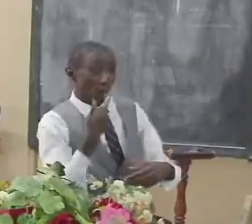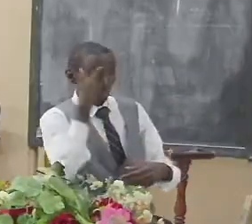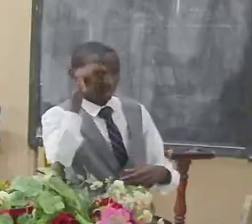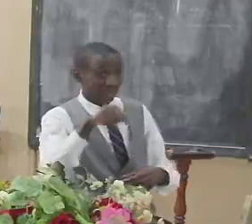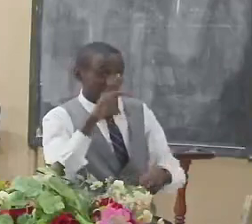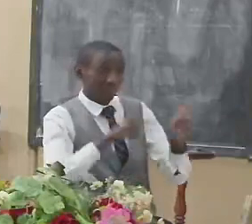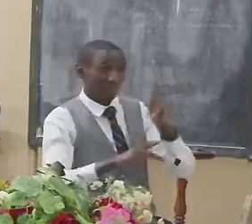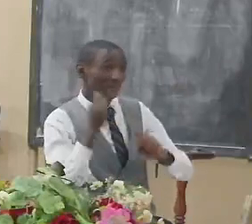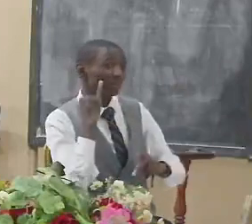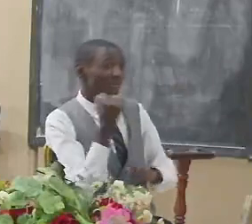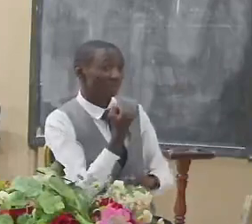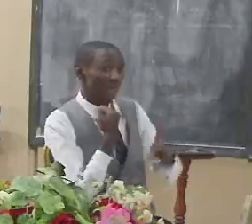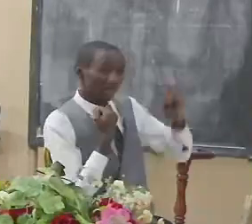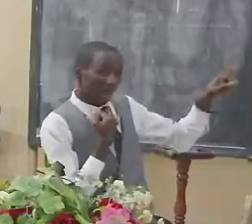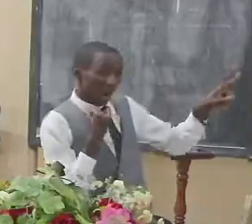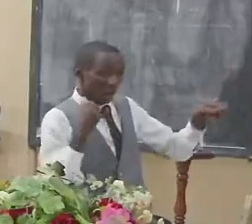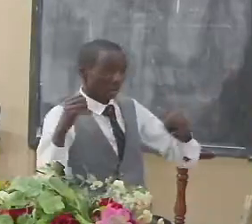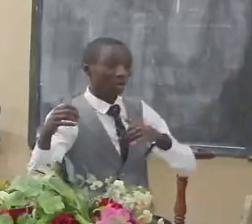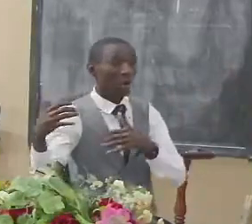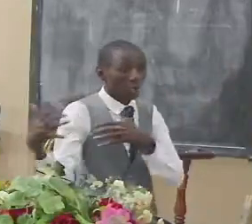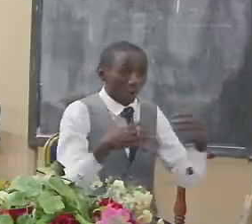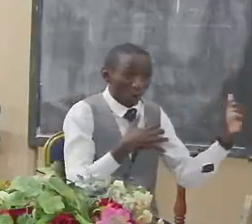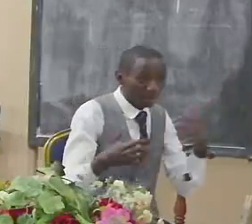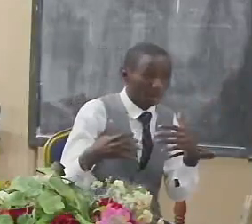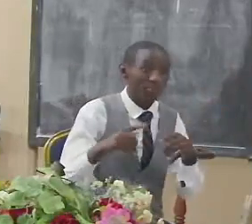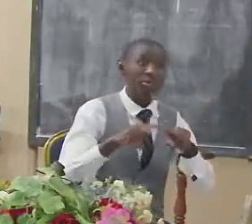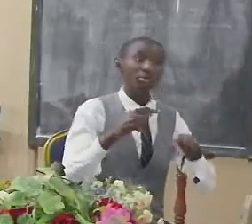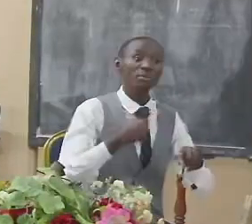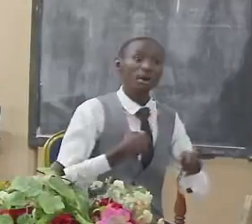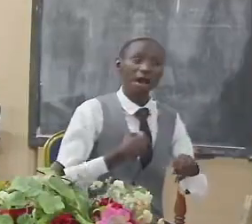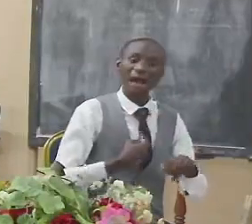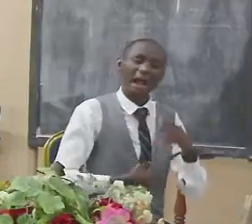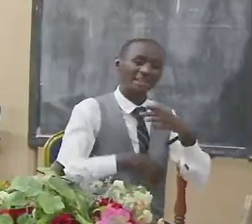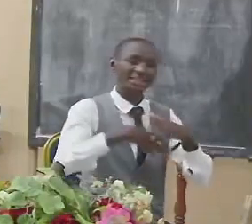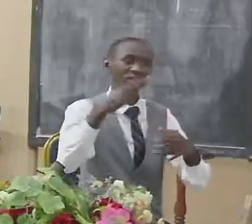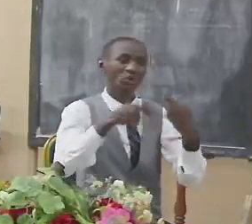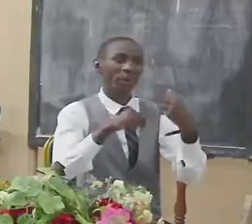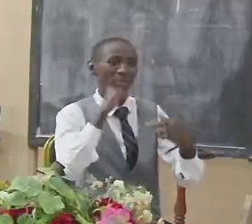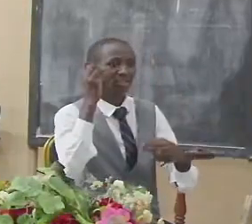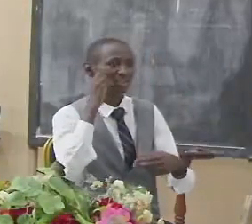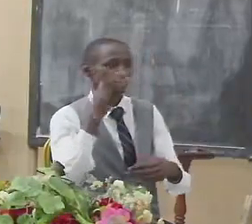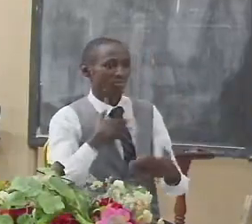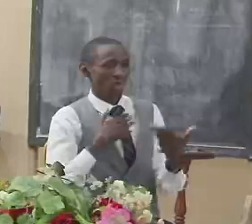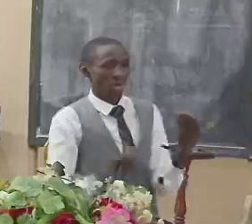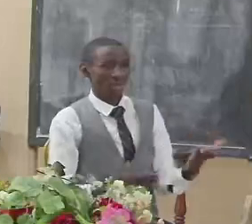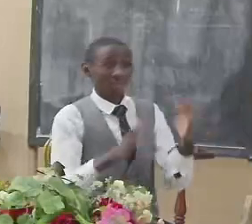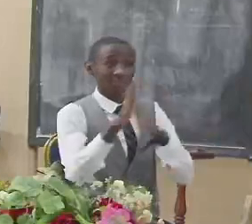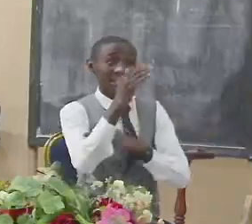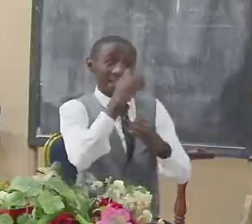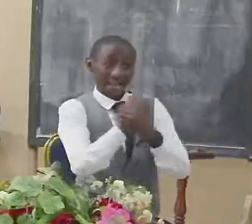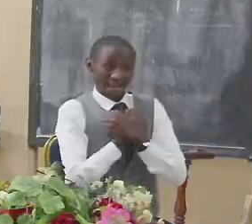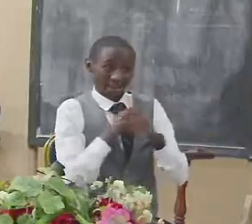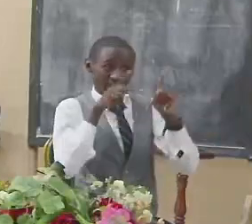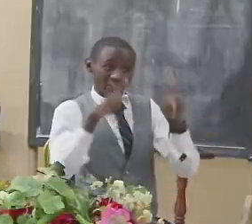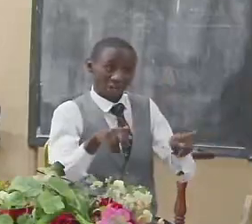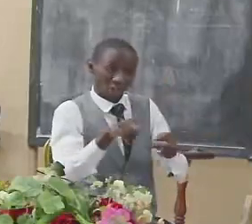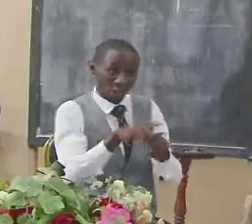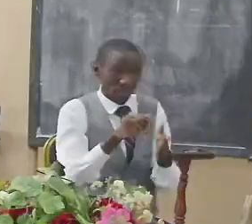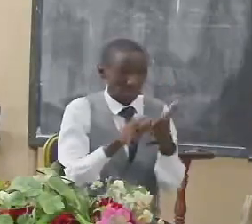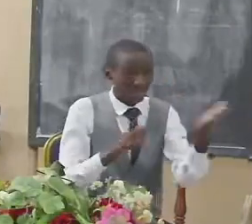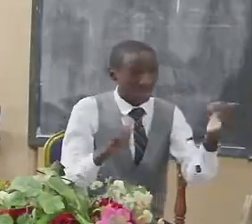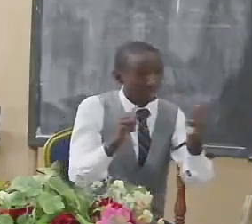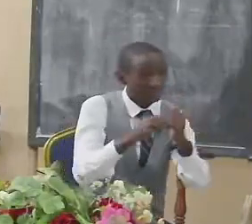là-bas. Wakati Israël iko muvita. Non, moi je ne vais pas. Hapana mimi sitaenda. Dieu aime ça. Mungu anapenda. Mungu anapenda watu ya